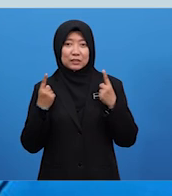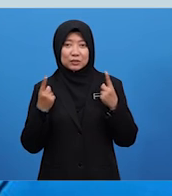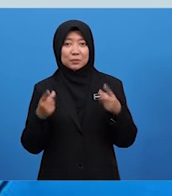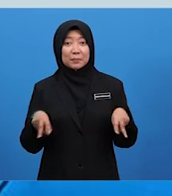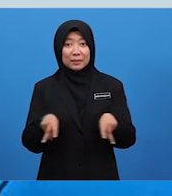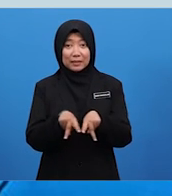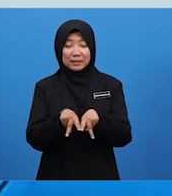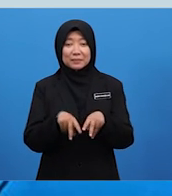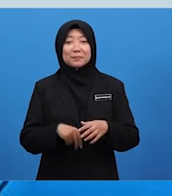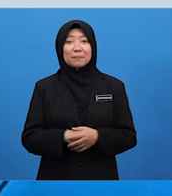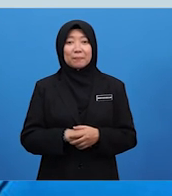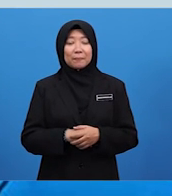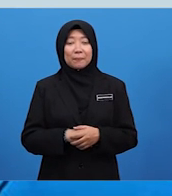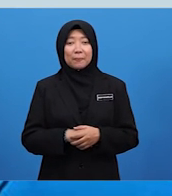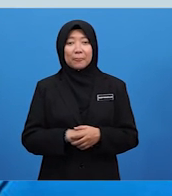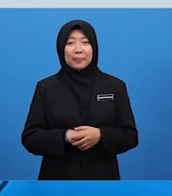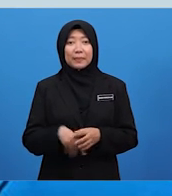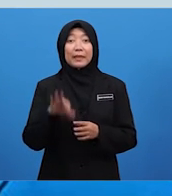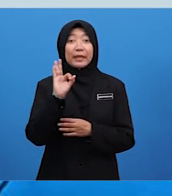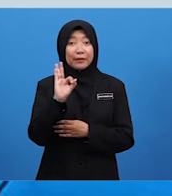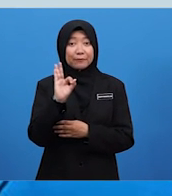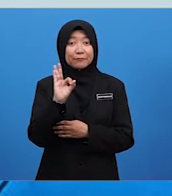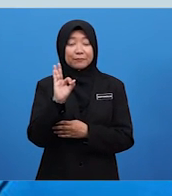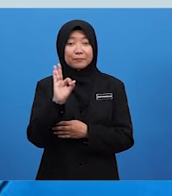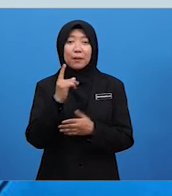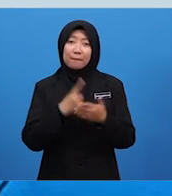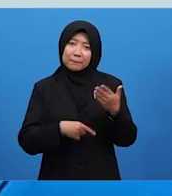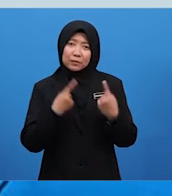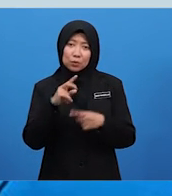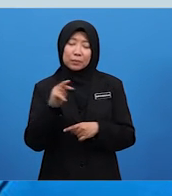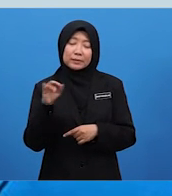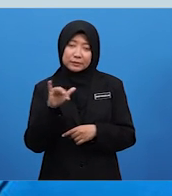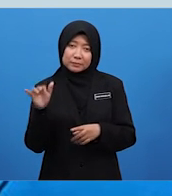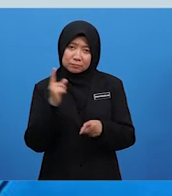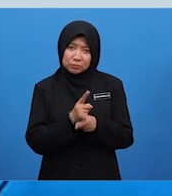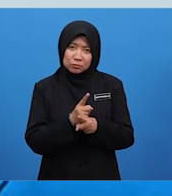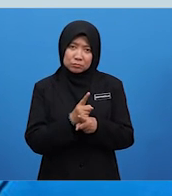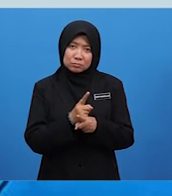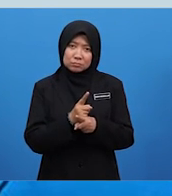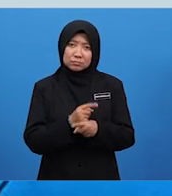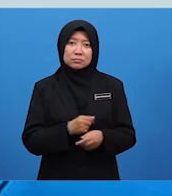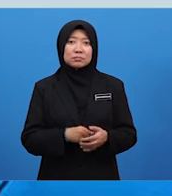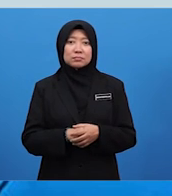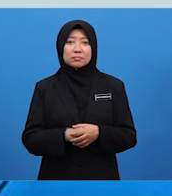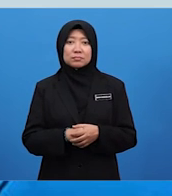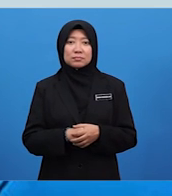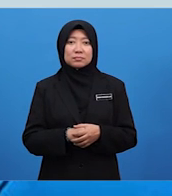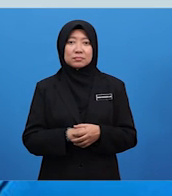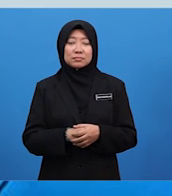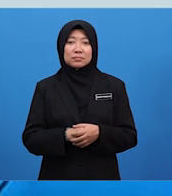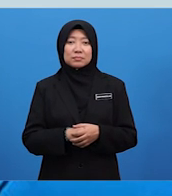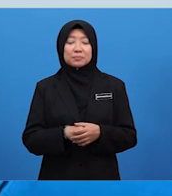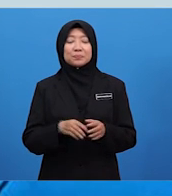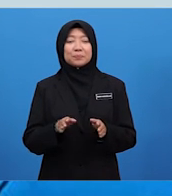lisu pemadan. Seterusnya, F. Apakah jawapan yang betul di situ? Ya,